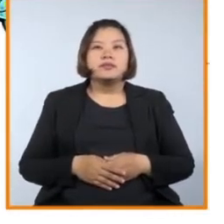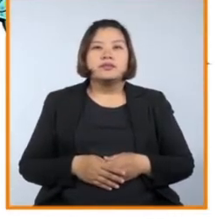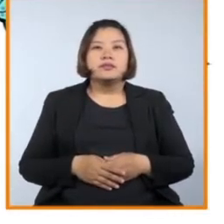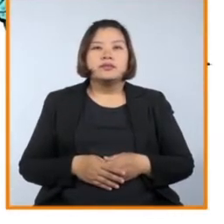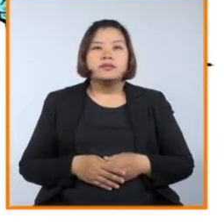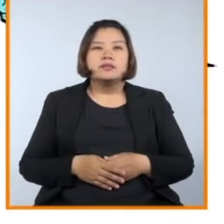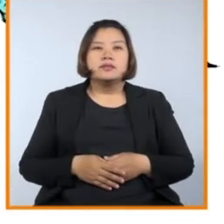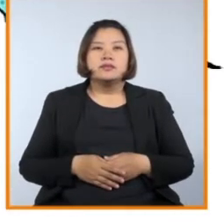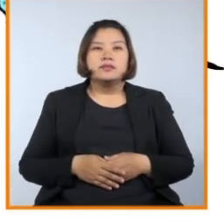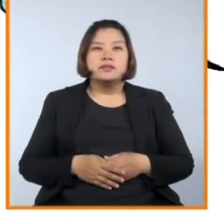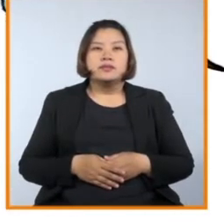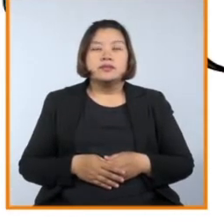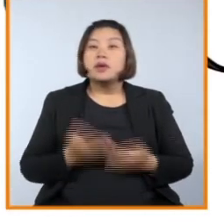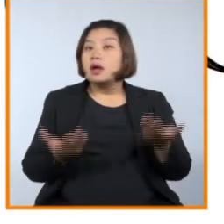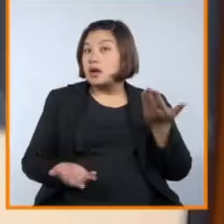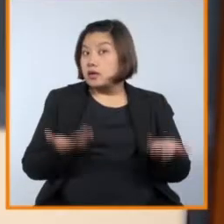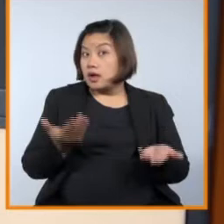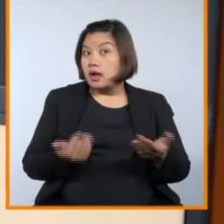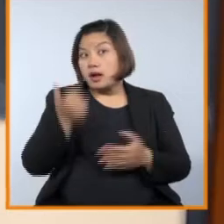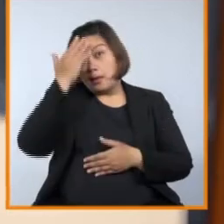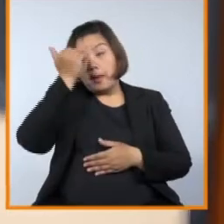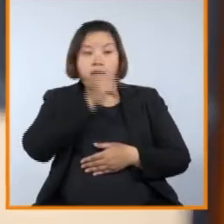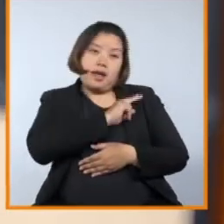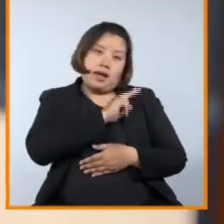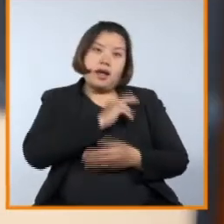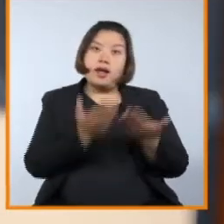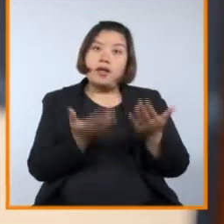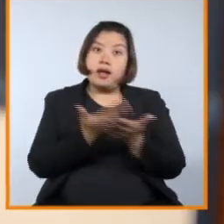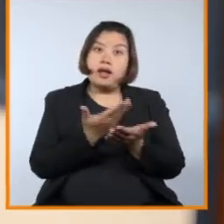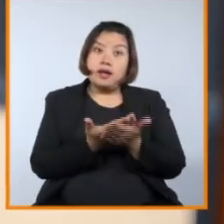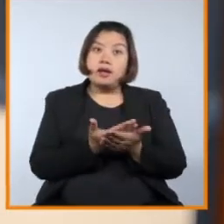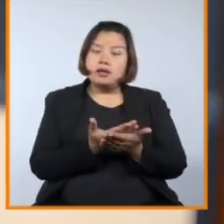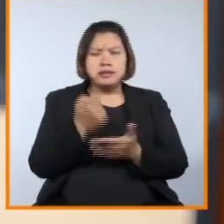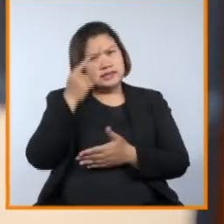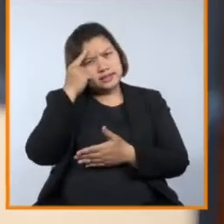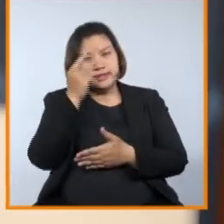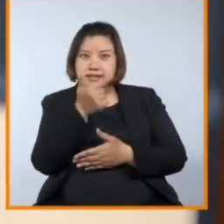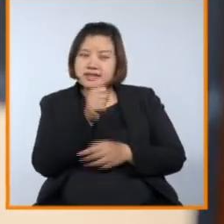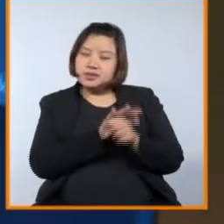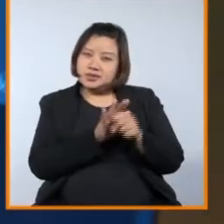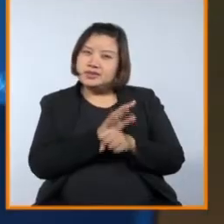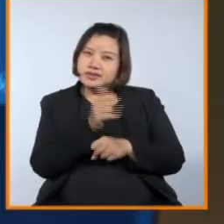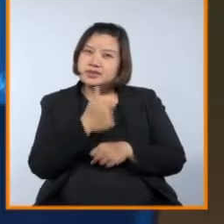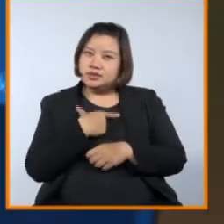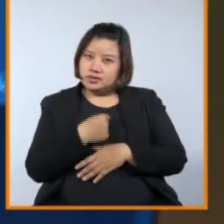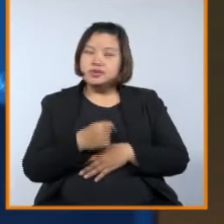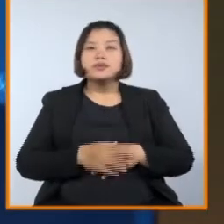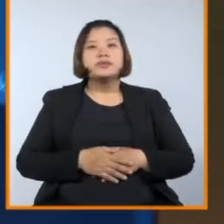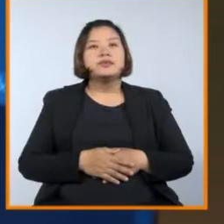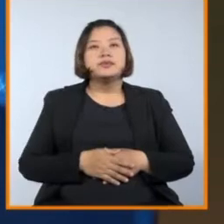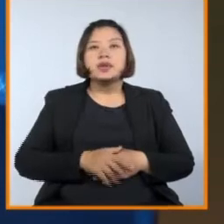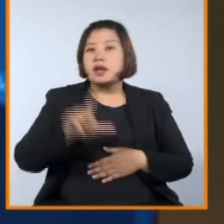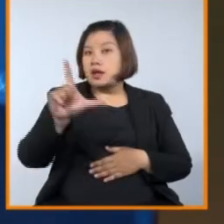ส่วนราคานั้นสามารถกำหนดราคาได้เองและรายได้ก็ถือว่าเป็นที่น่าพอใจเลยทีเดียว ตลาดไลน์ถือว่